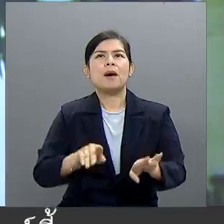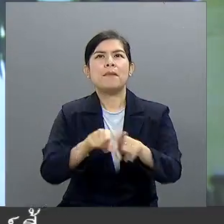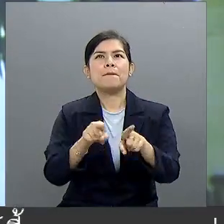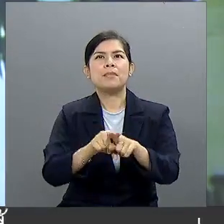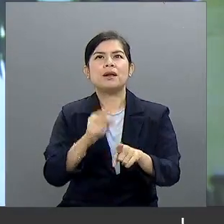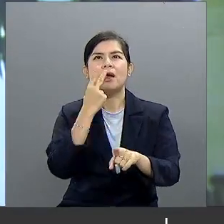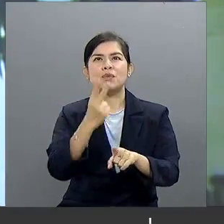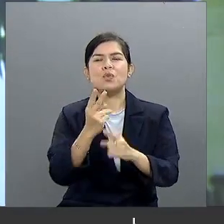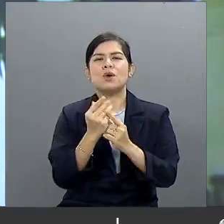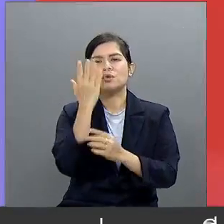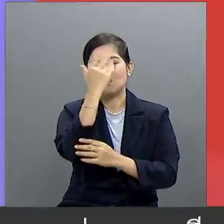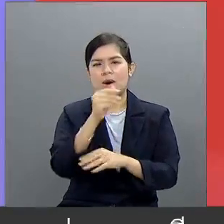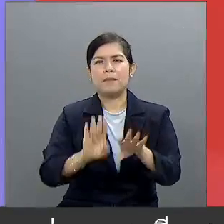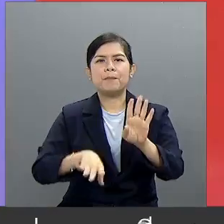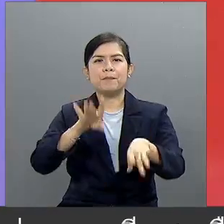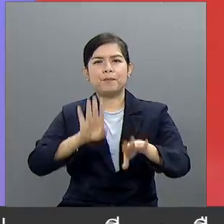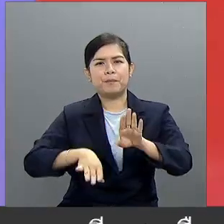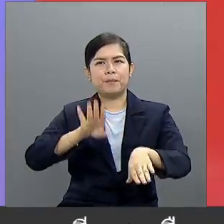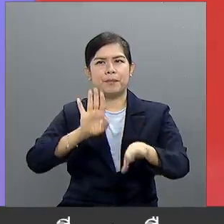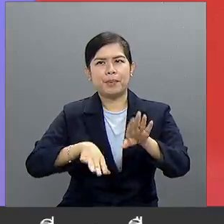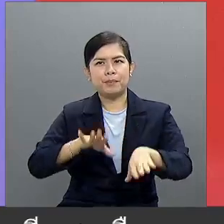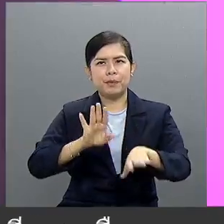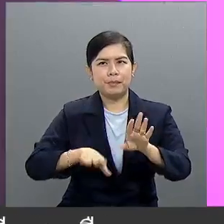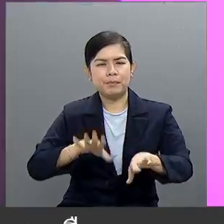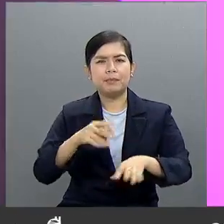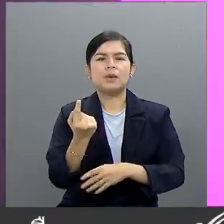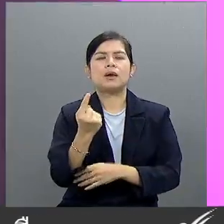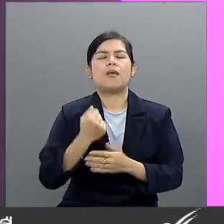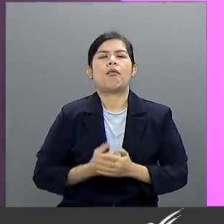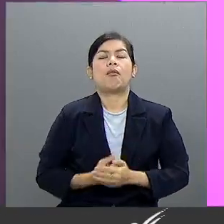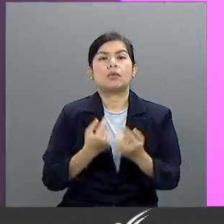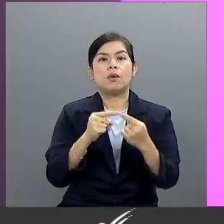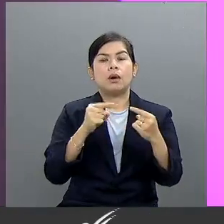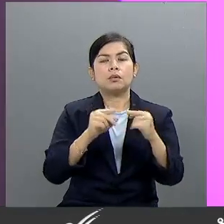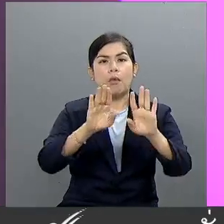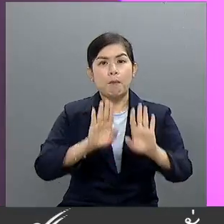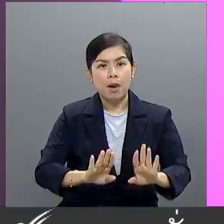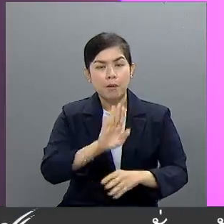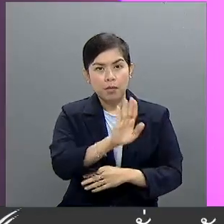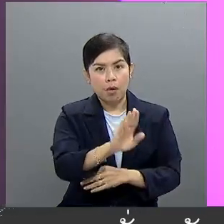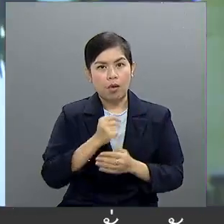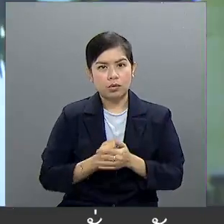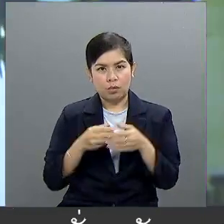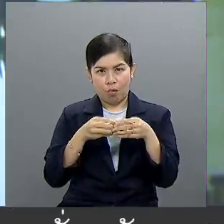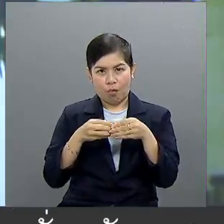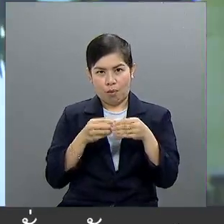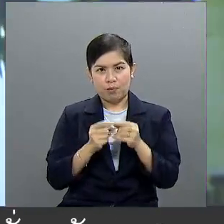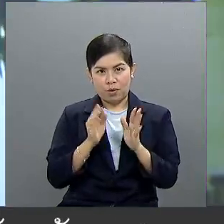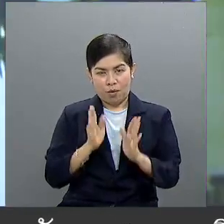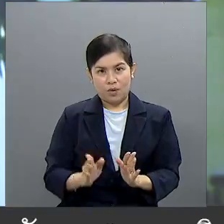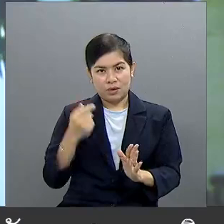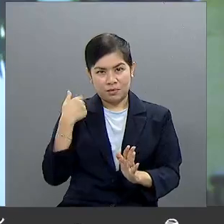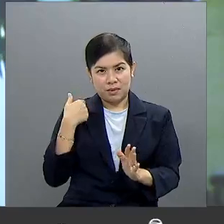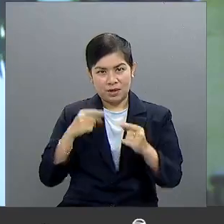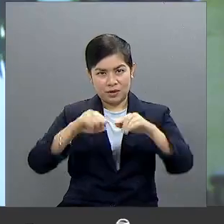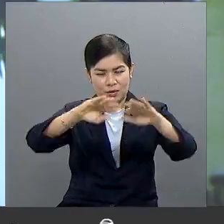ว่าไม่ได้เป็นนางไ หยุ้ยโปงลางนะถือว่าเป็นดาวในวงนะคนที่ได้เป็นนางไห คนที่ได้เป็นนางไหอ่ะแต่ส